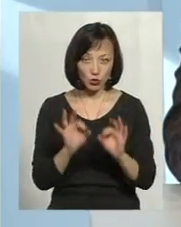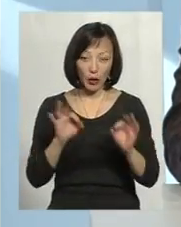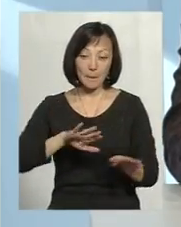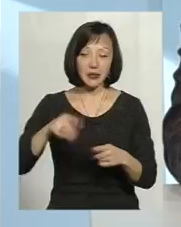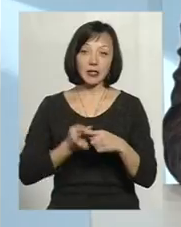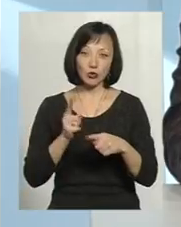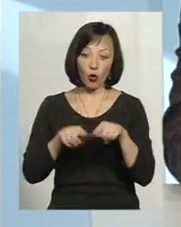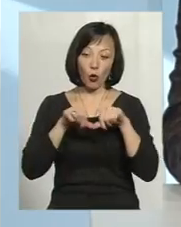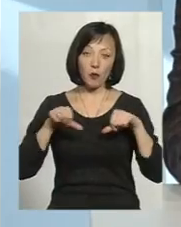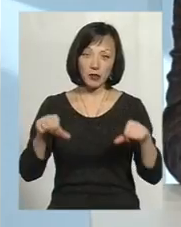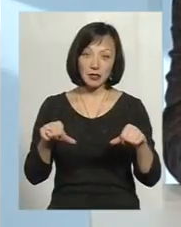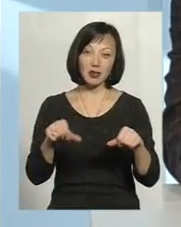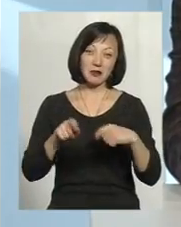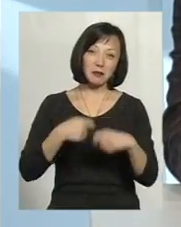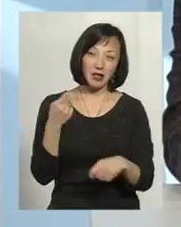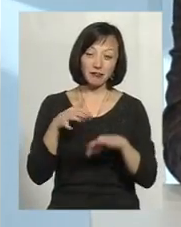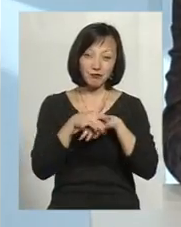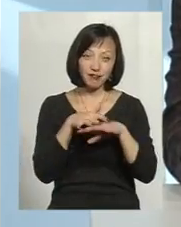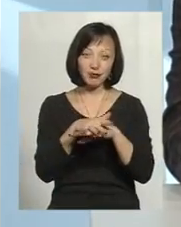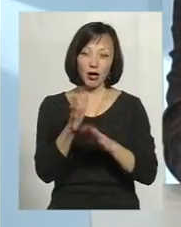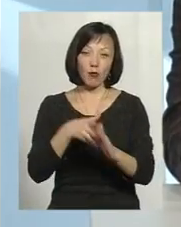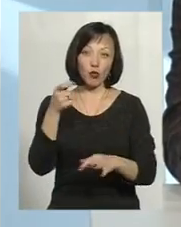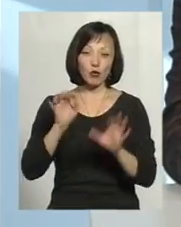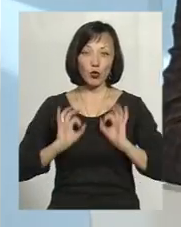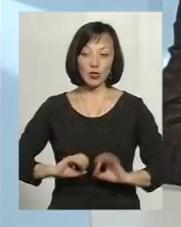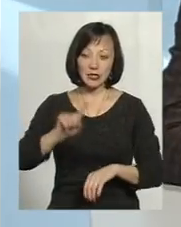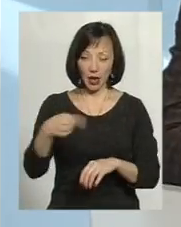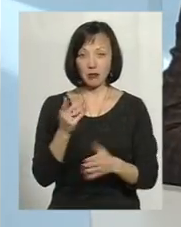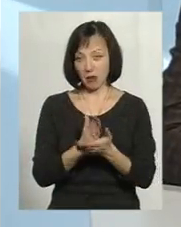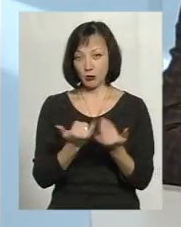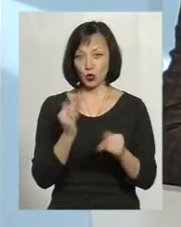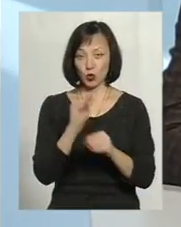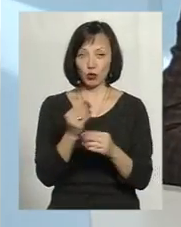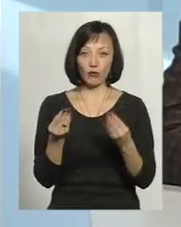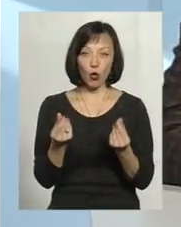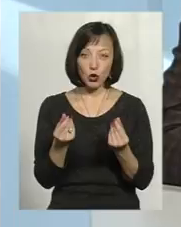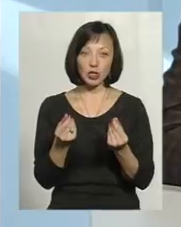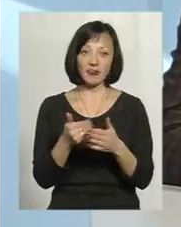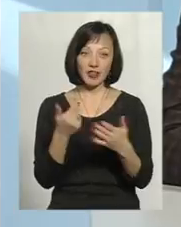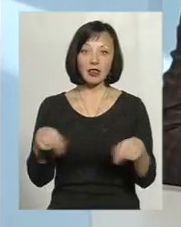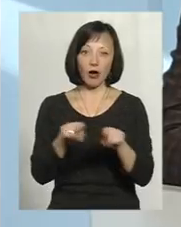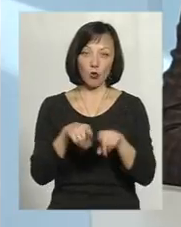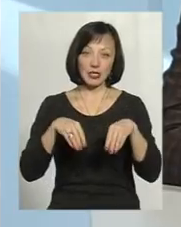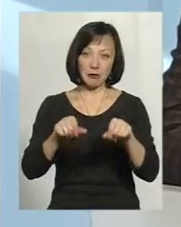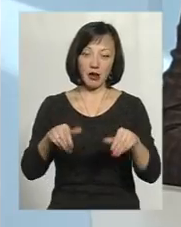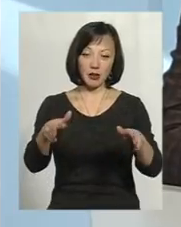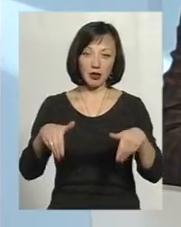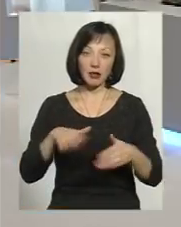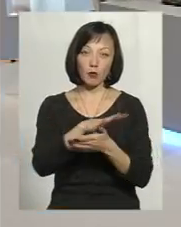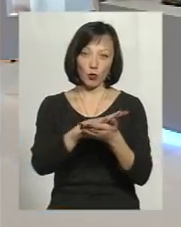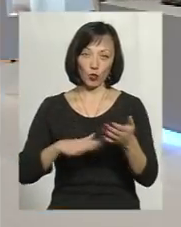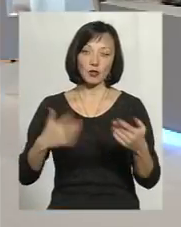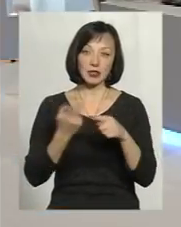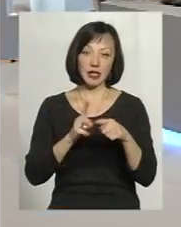Після того йде комісія по збитках, позов прокуратуру, стягнення. І ми теж маємо сьогодні додаткові кошти від таких земельних ділянок. І далі